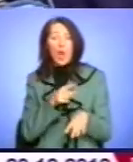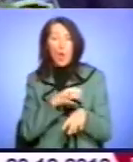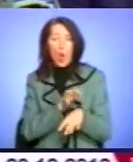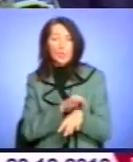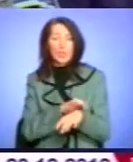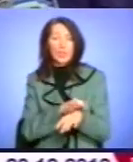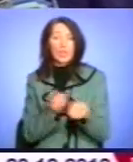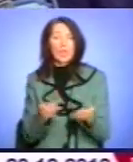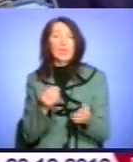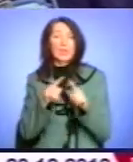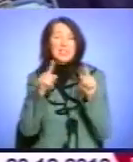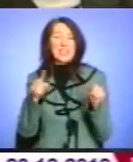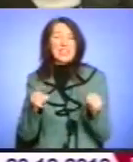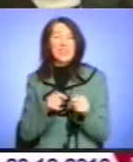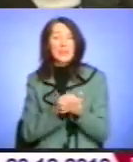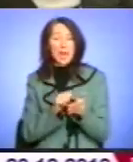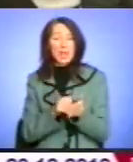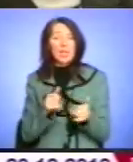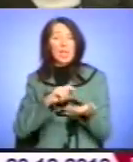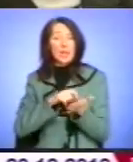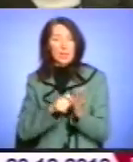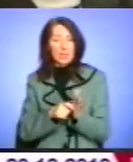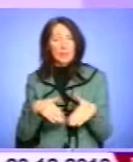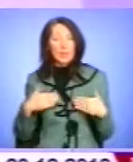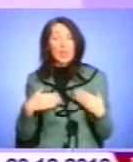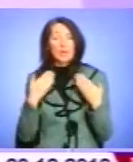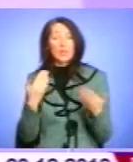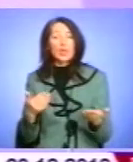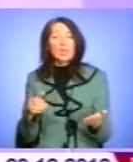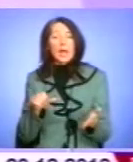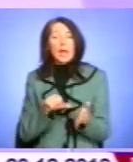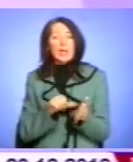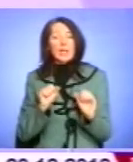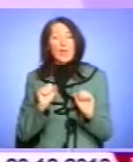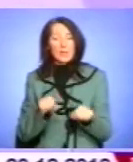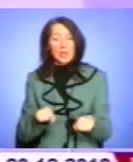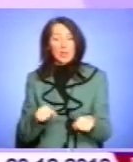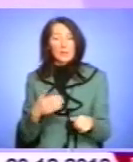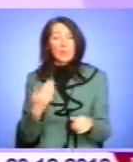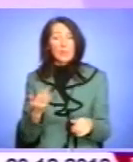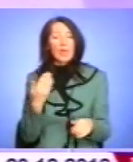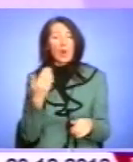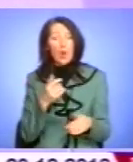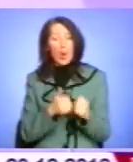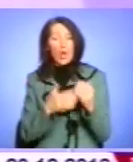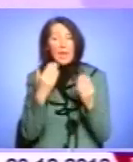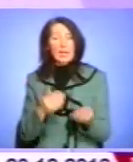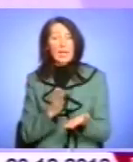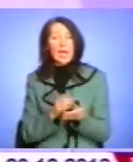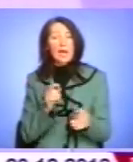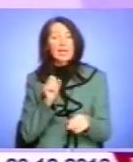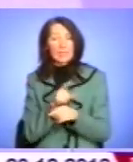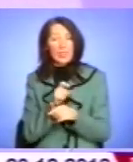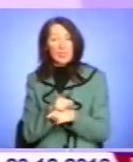Із привітаннями до міліціонерів звернулися представники влади. Щоденно ви виконуєте важливі завдання, пов'язані з запобіганням